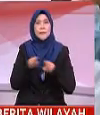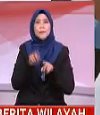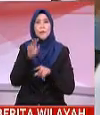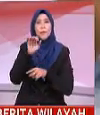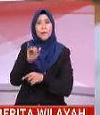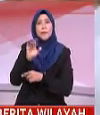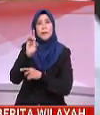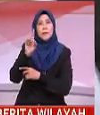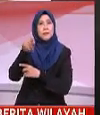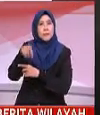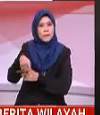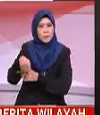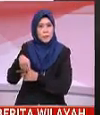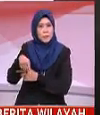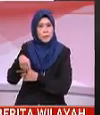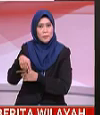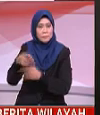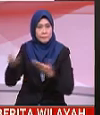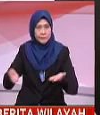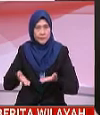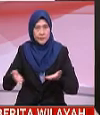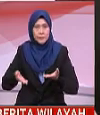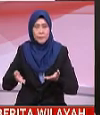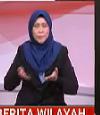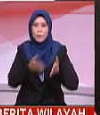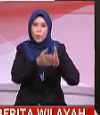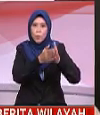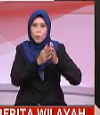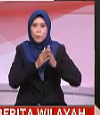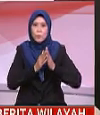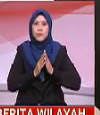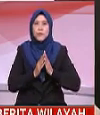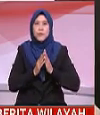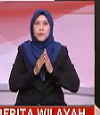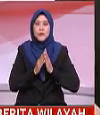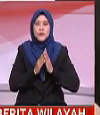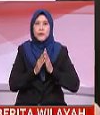YDP persatuan dekat sini, memohon supaya